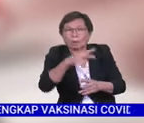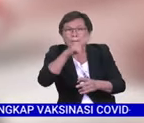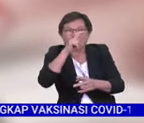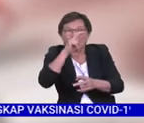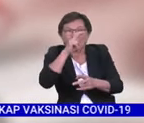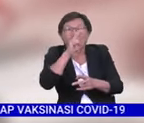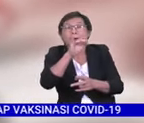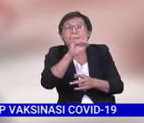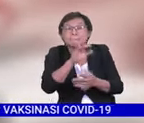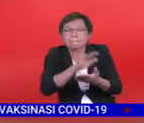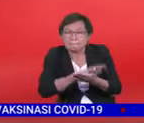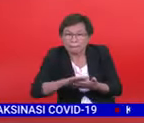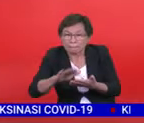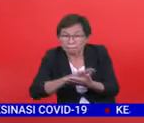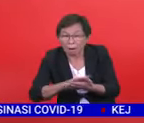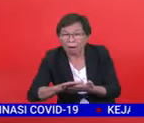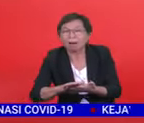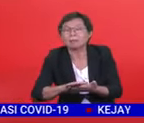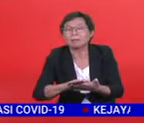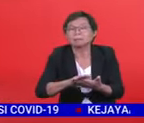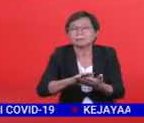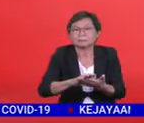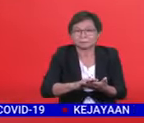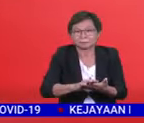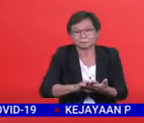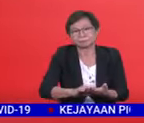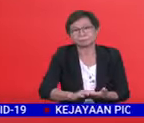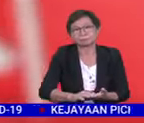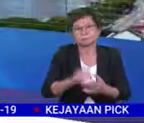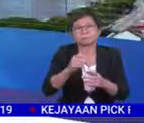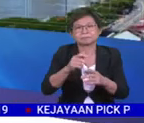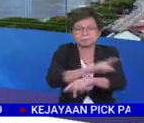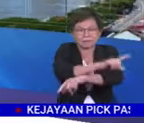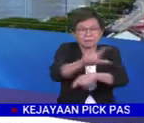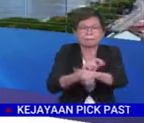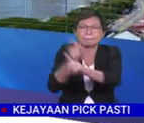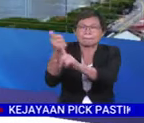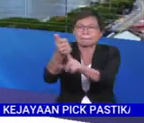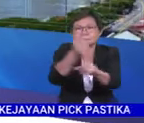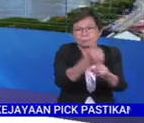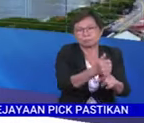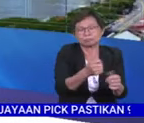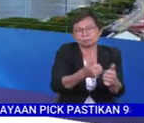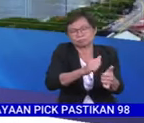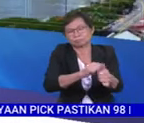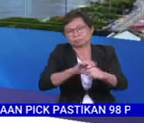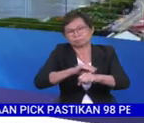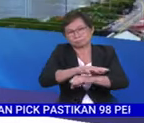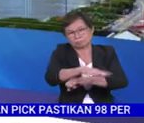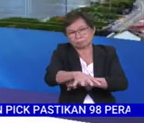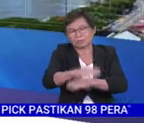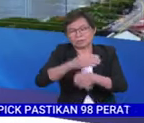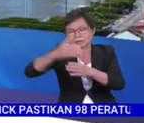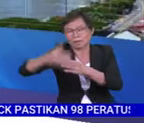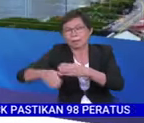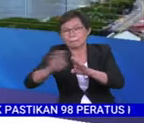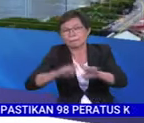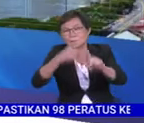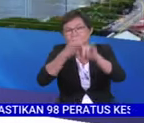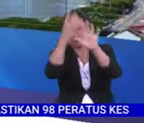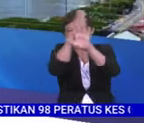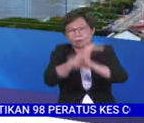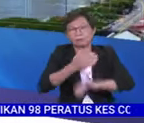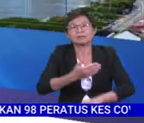untuk mengelak jangkitan wabah tersebut baik dengan itu sekian Bro ada Ristra